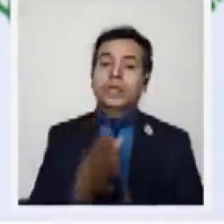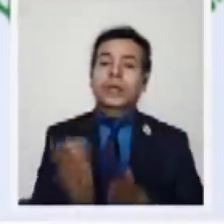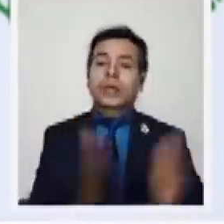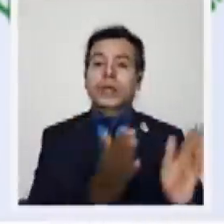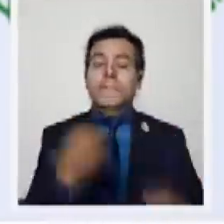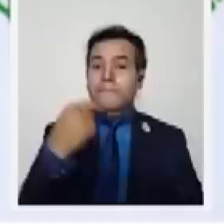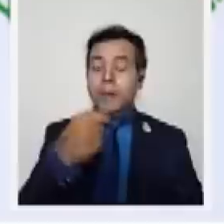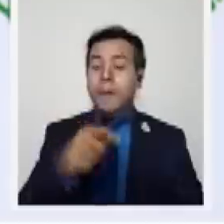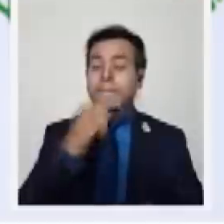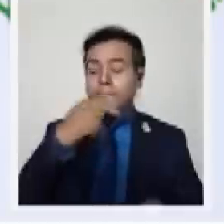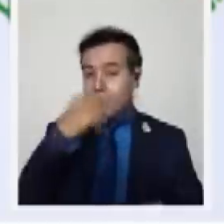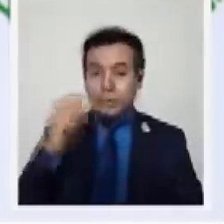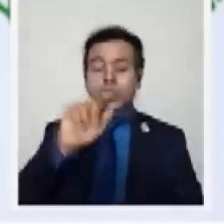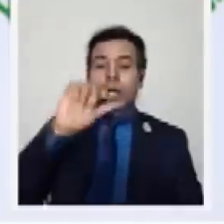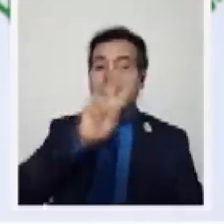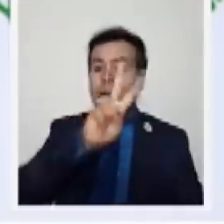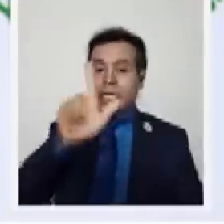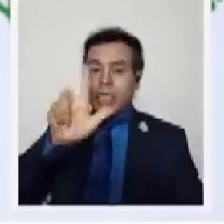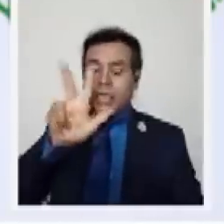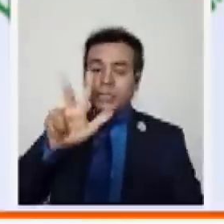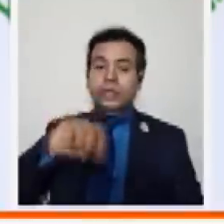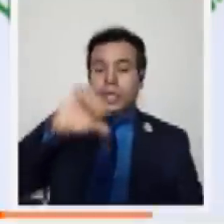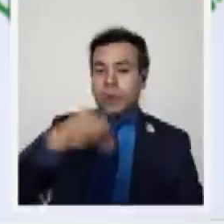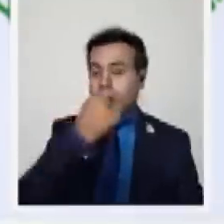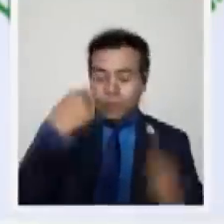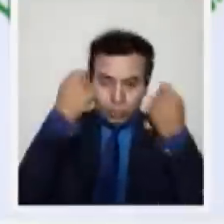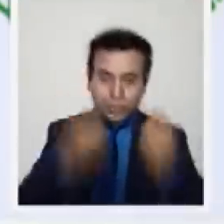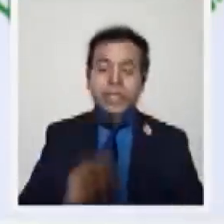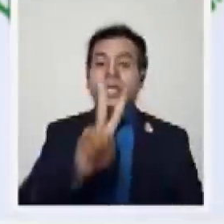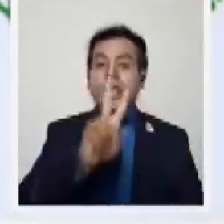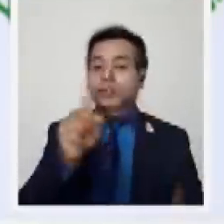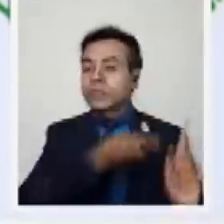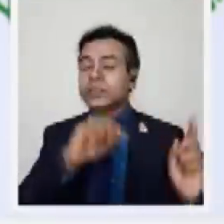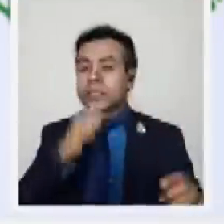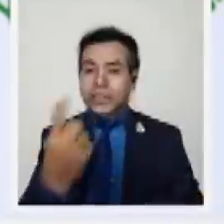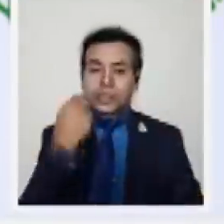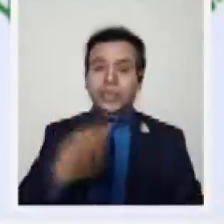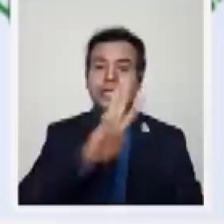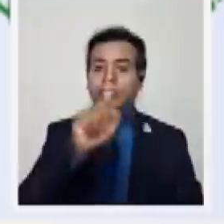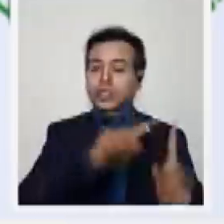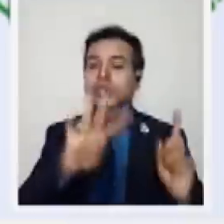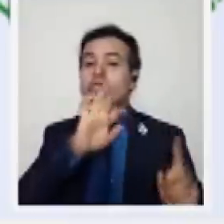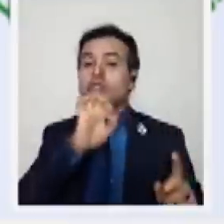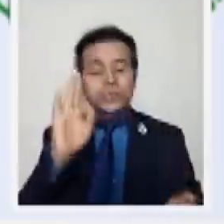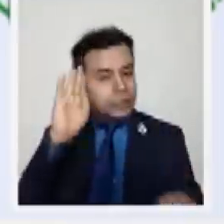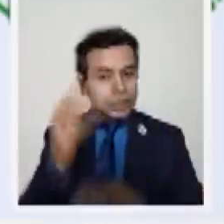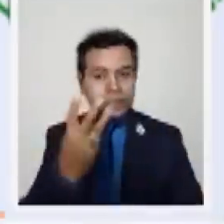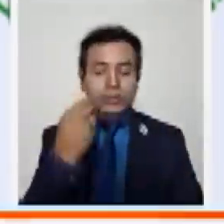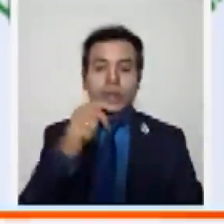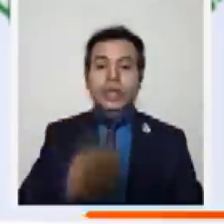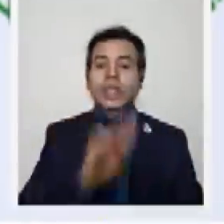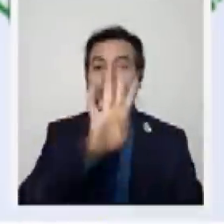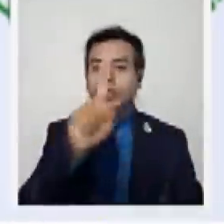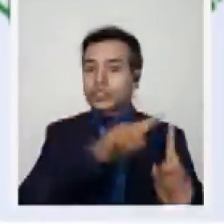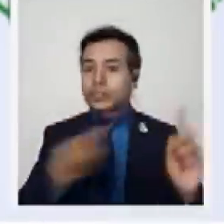মৃত্যুর বিশ্লেষণে পুরুষ 28 জন, নারী 9 জন। বয়স বিশ্লেষণে 21 থেকে 30 বছর